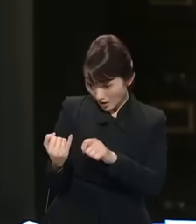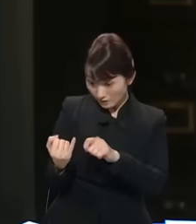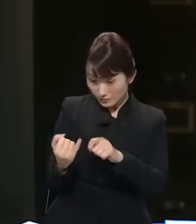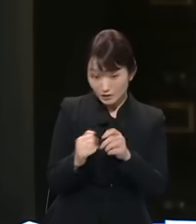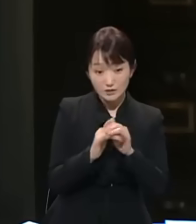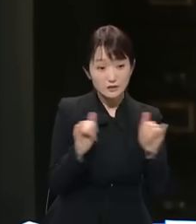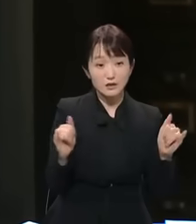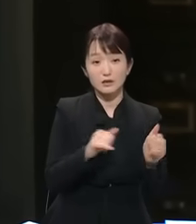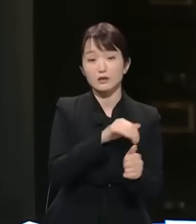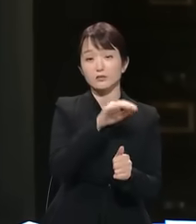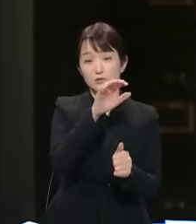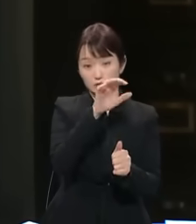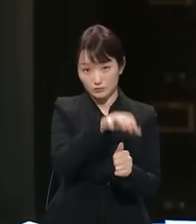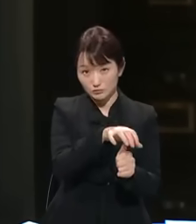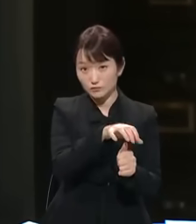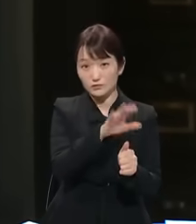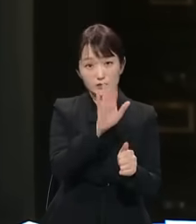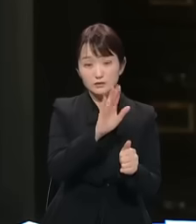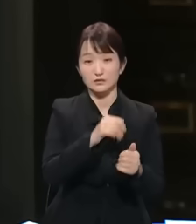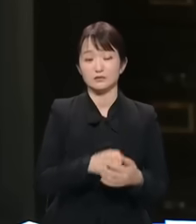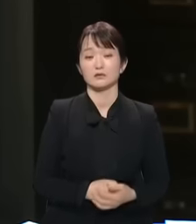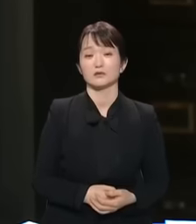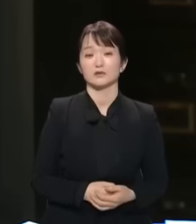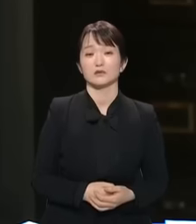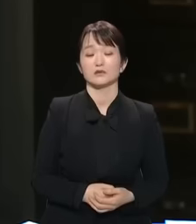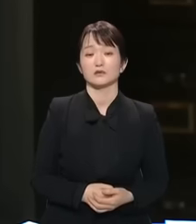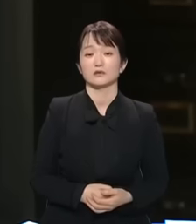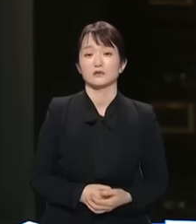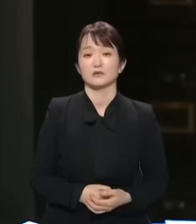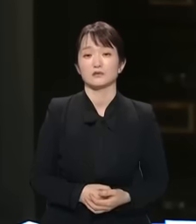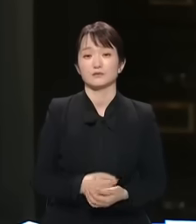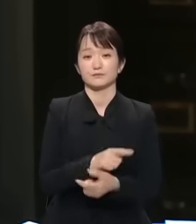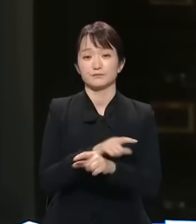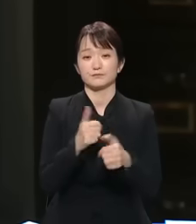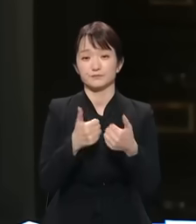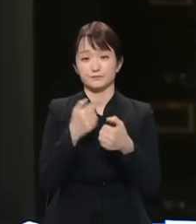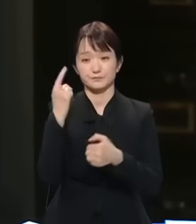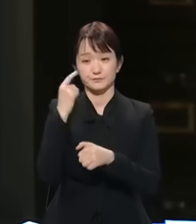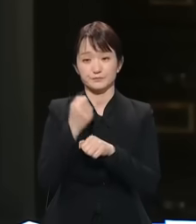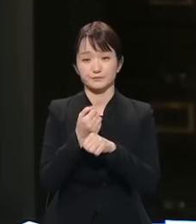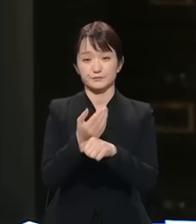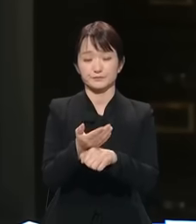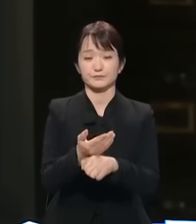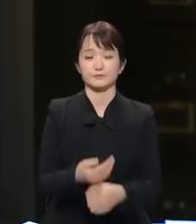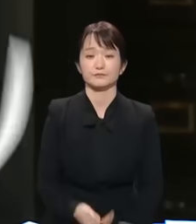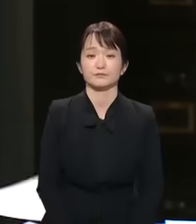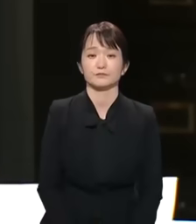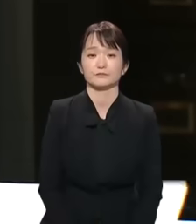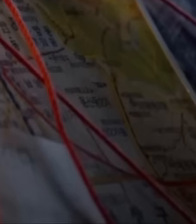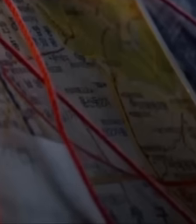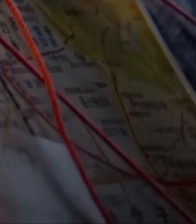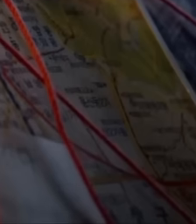되는구나. 자, 두 번째 사건 이렇게 정리하고요. 별별 상담소 이어갑니다.